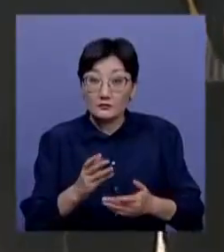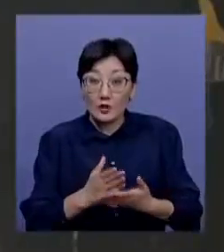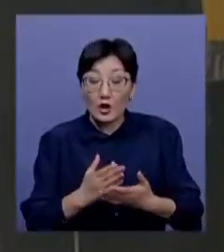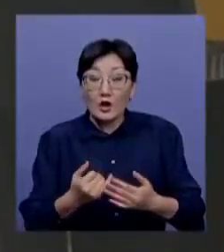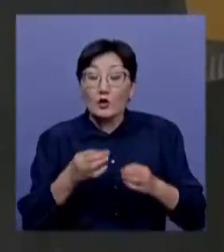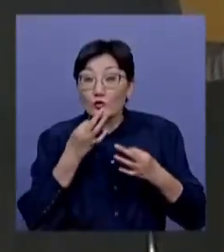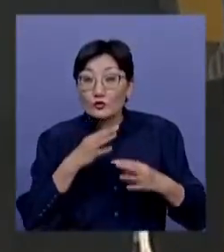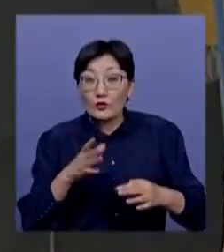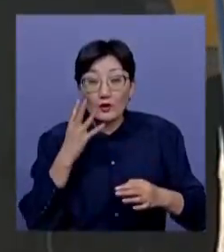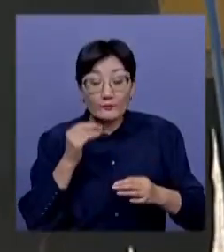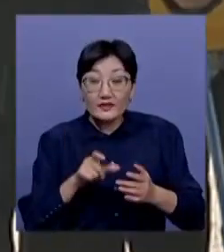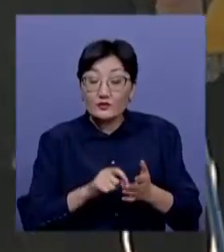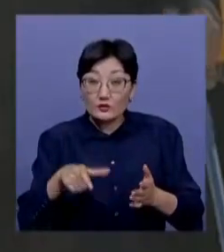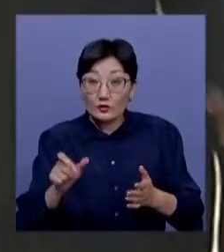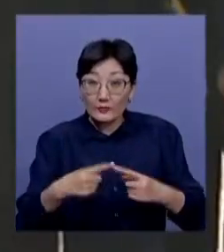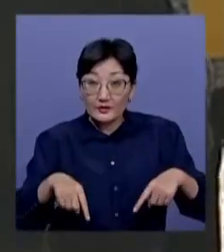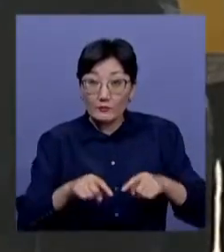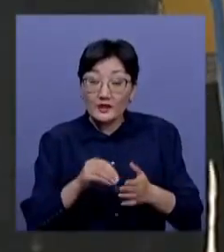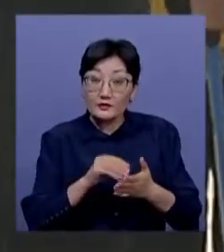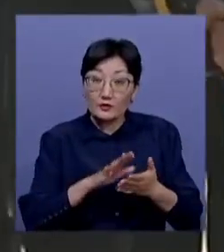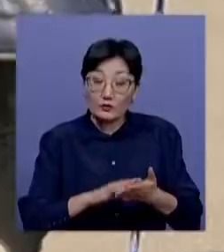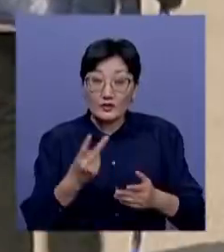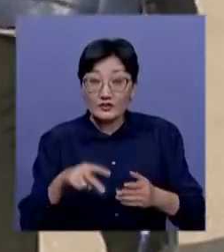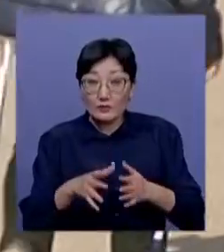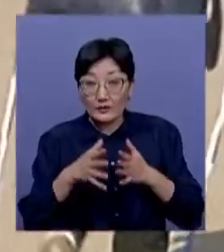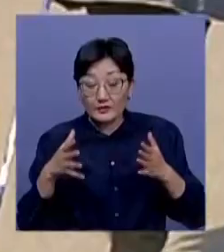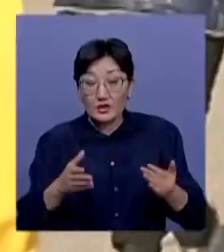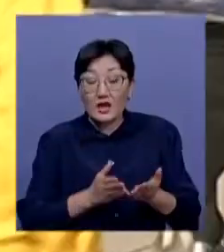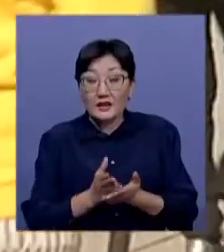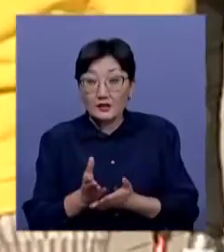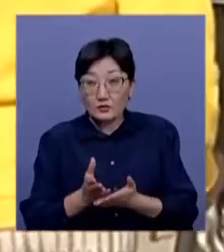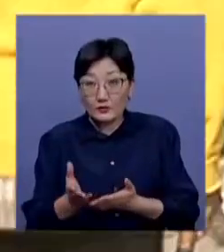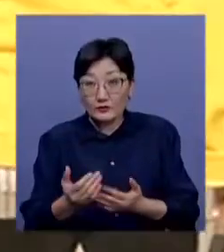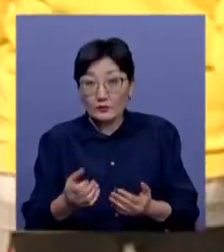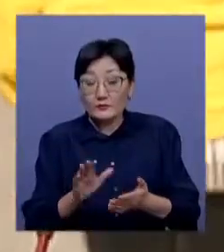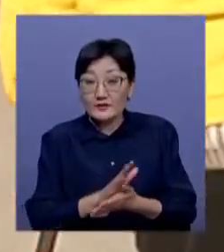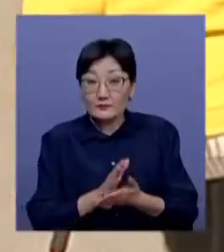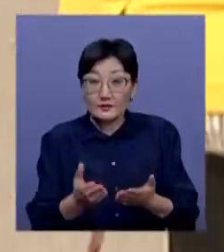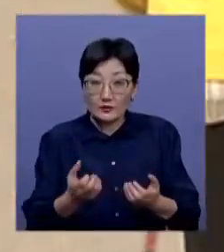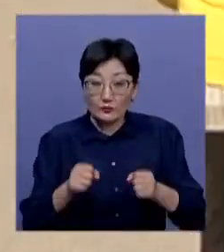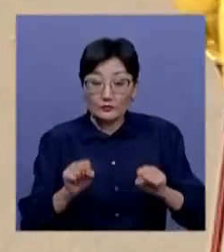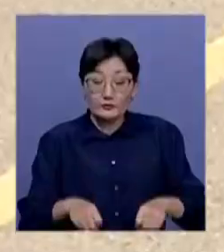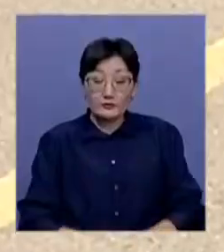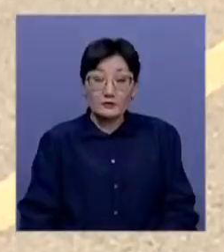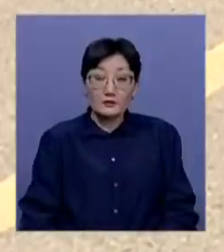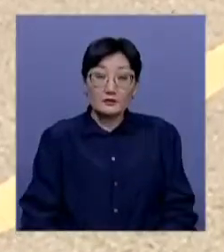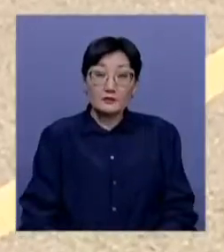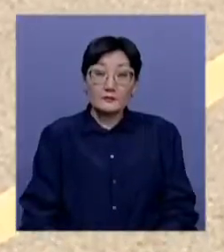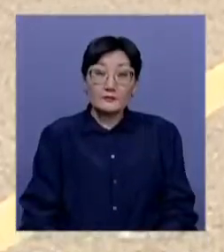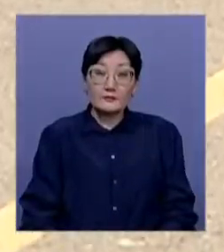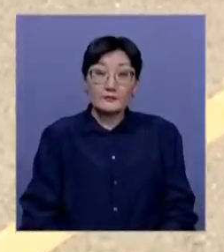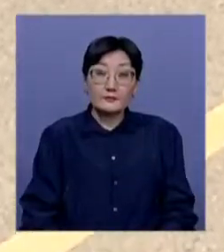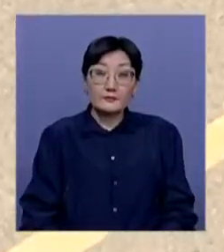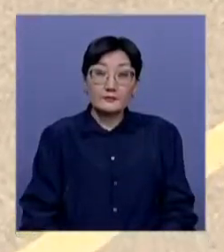керек, кез келген алматылық зейнеткер орталыққа тіркеліп 20-дан астам қызмет түрін тегін ала алады. Сымбат Ноғай, Сағынғали Мұңайтпасов,